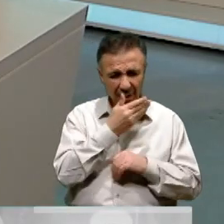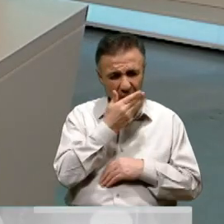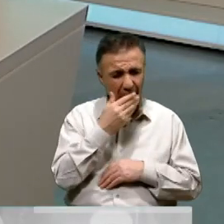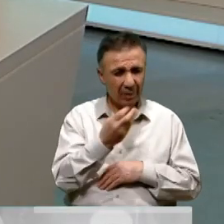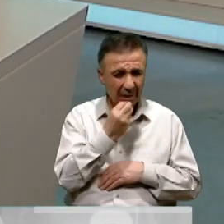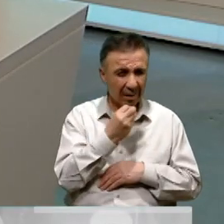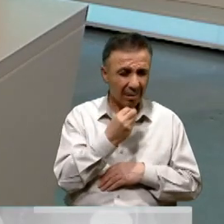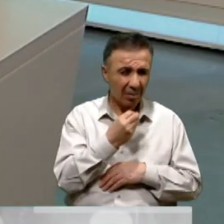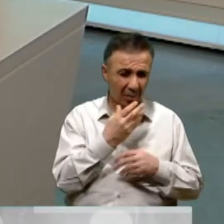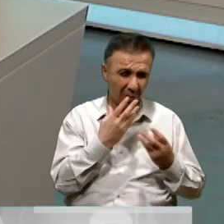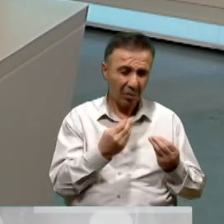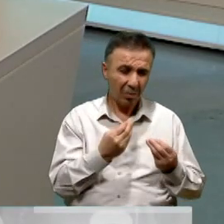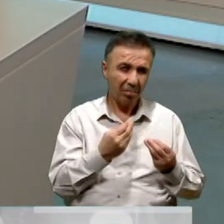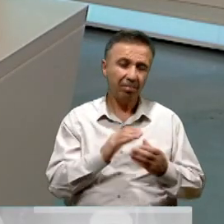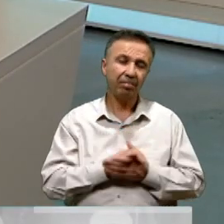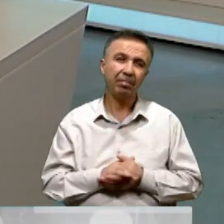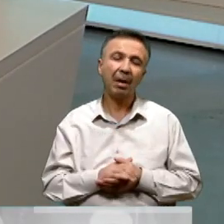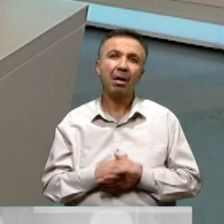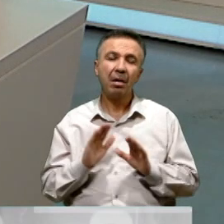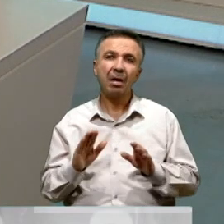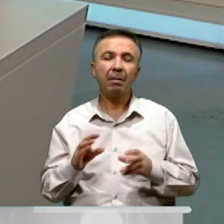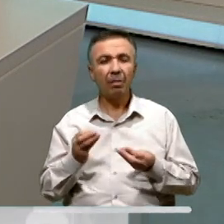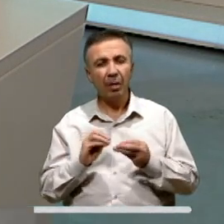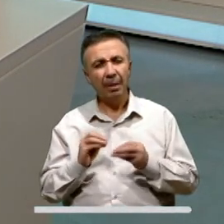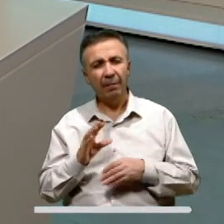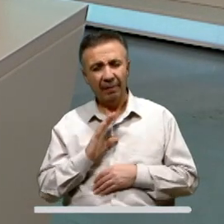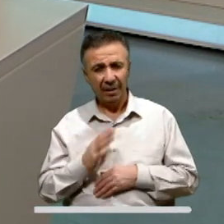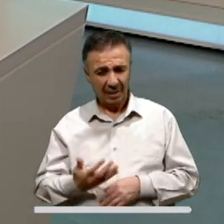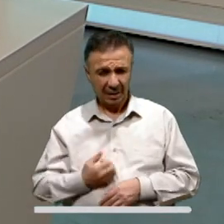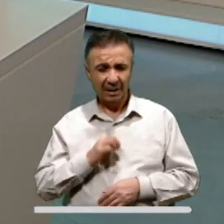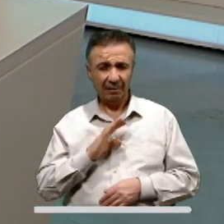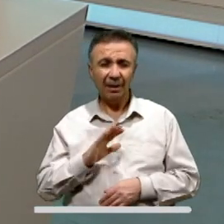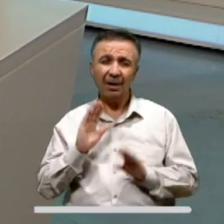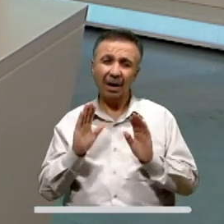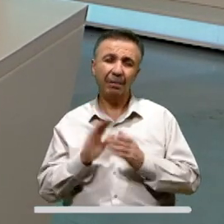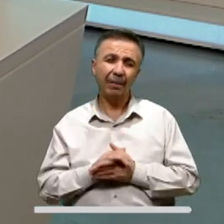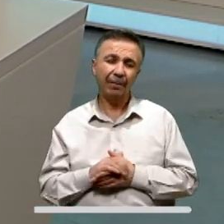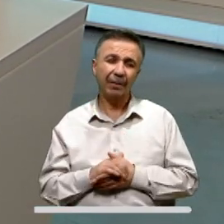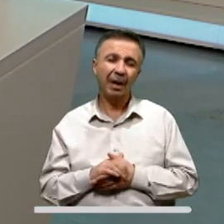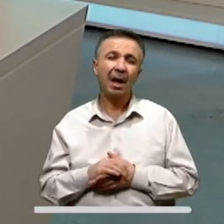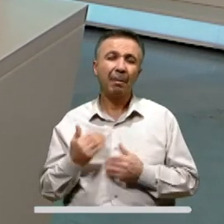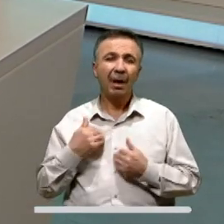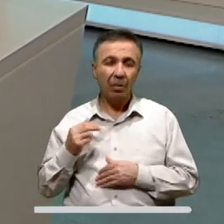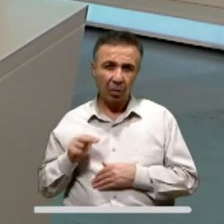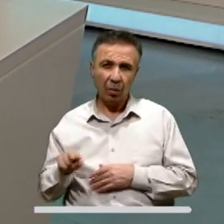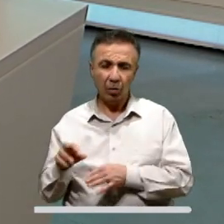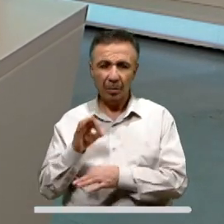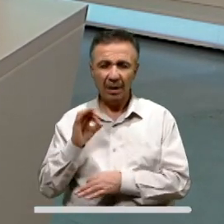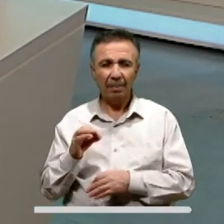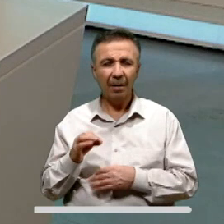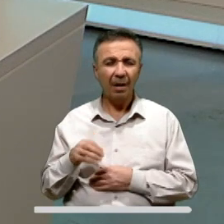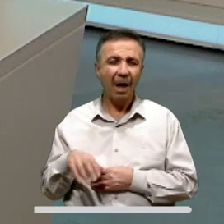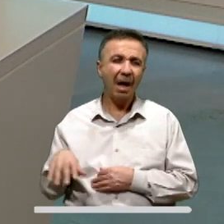Doğru. Bu da çok önemli. Yani tamam sıkıntısı vardır, problemi vardır ama ben seferiyim deyip herkesin